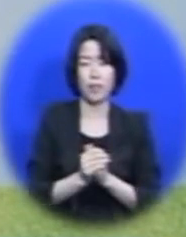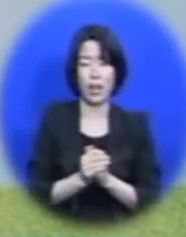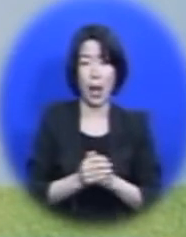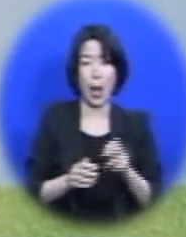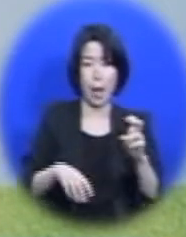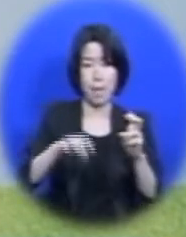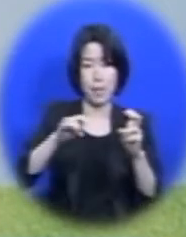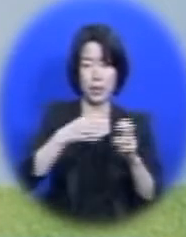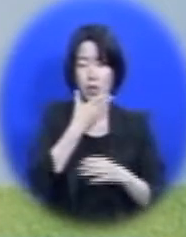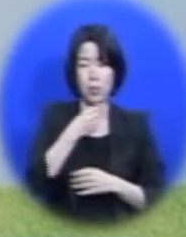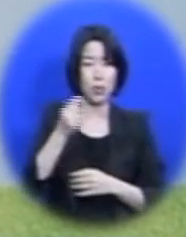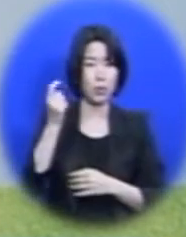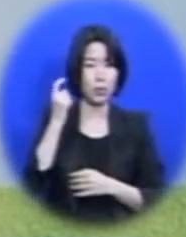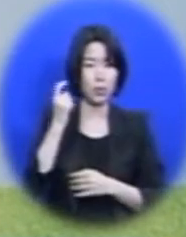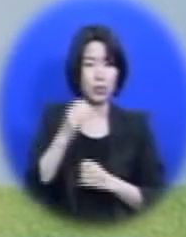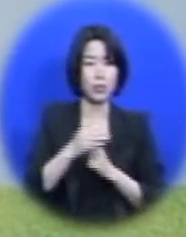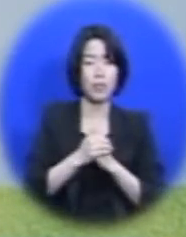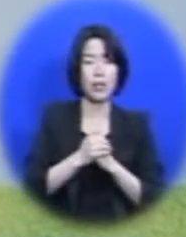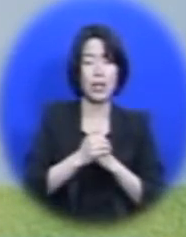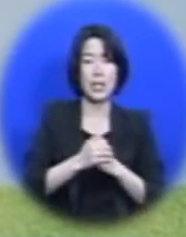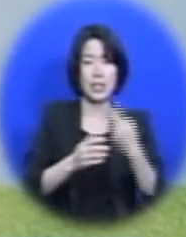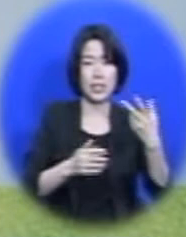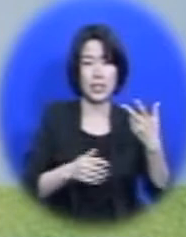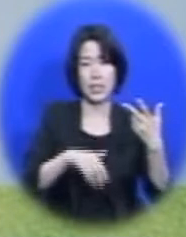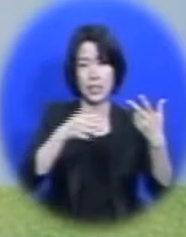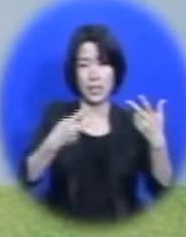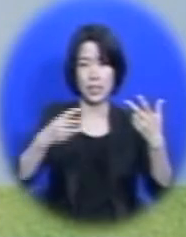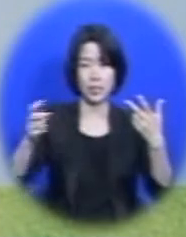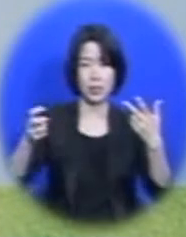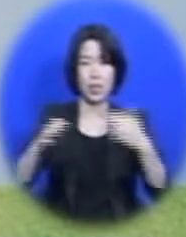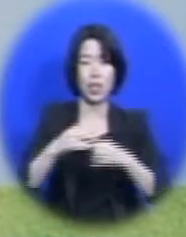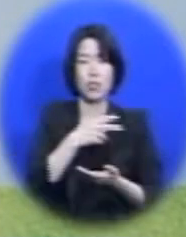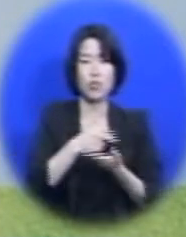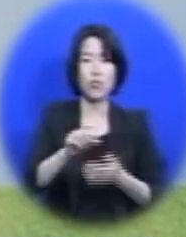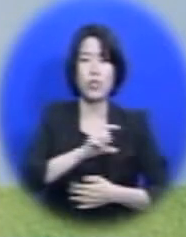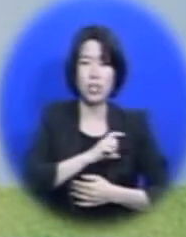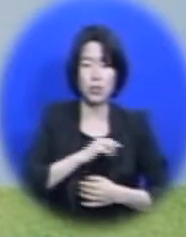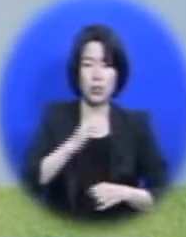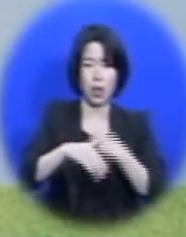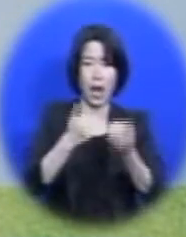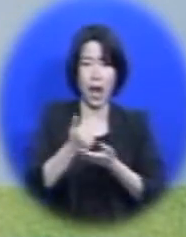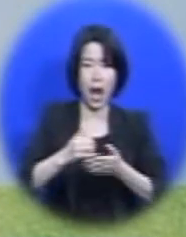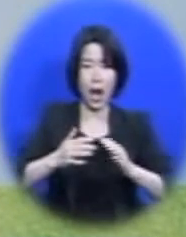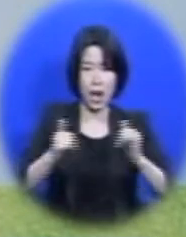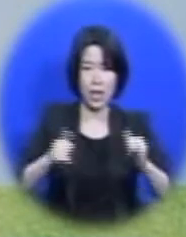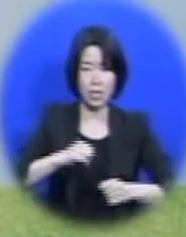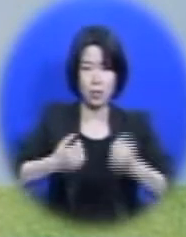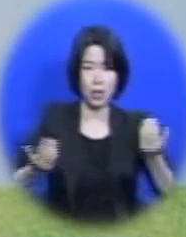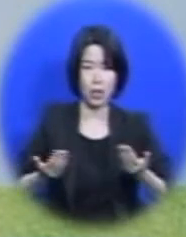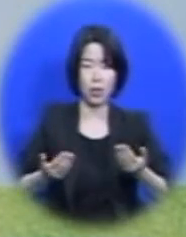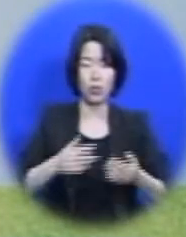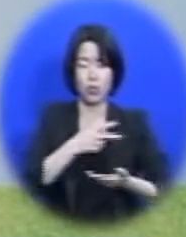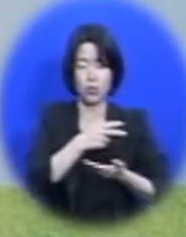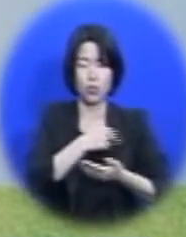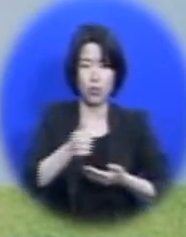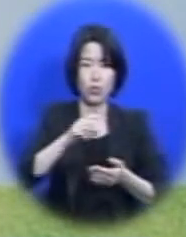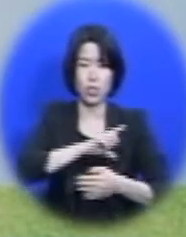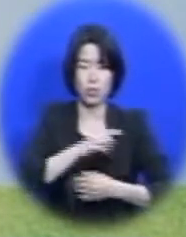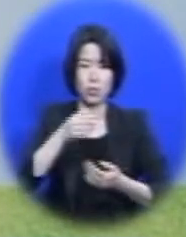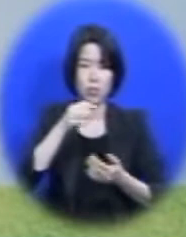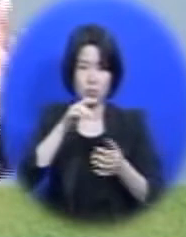마태복음 7장 22절에서 23절에 보면 주의 이름으로 선지자 노릇하고 주의 이름으로 귀신을 쫓아내고 주의